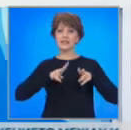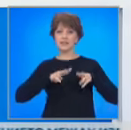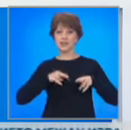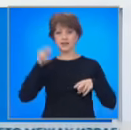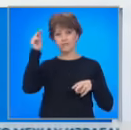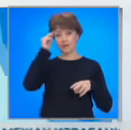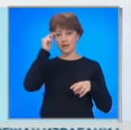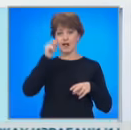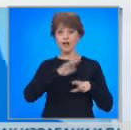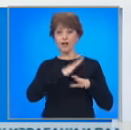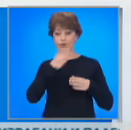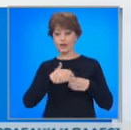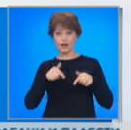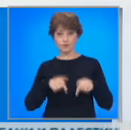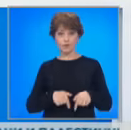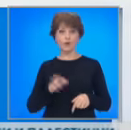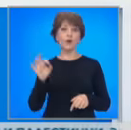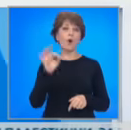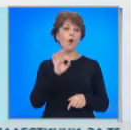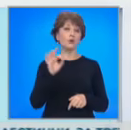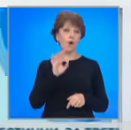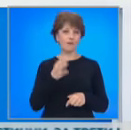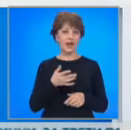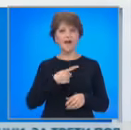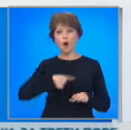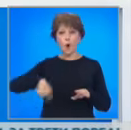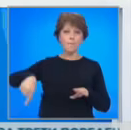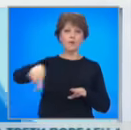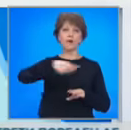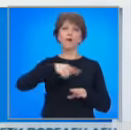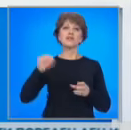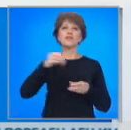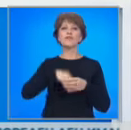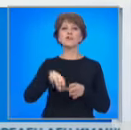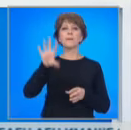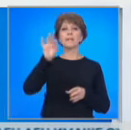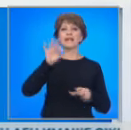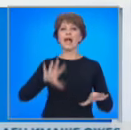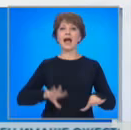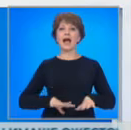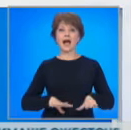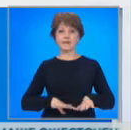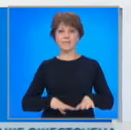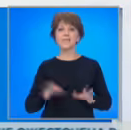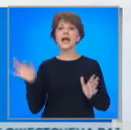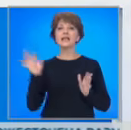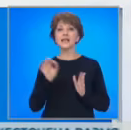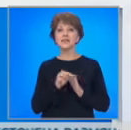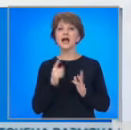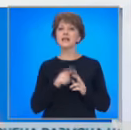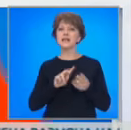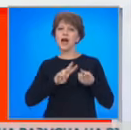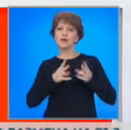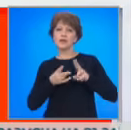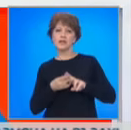България и ще останат тук до края на октомври. В обиколката са включени близо 50 български града. Целта да се